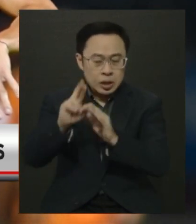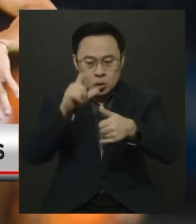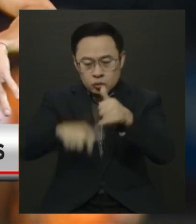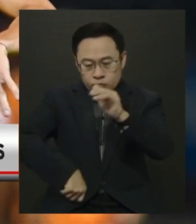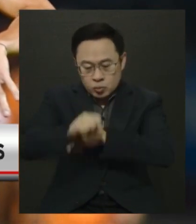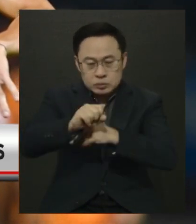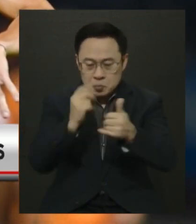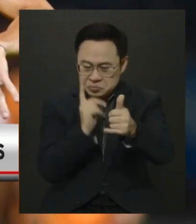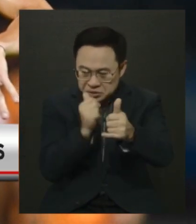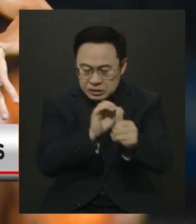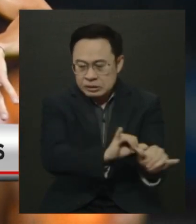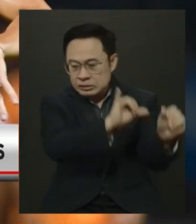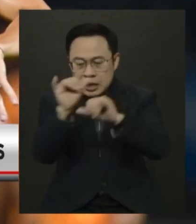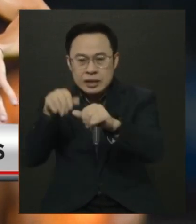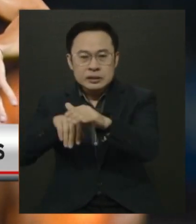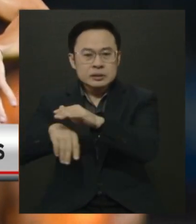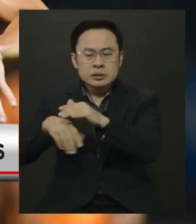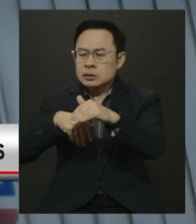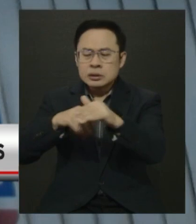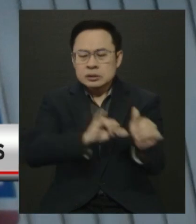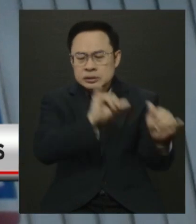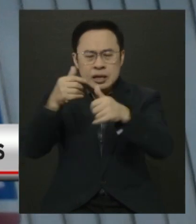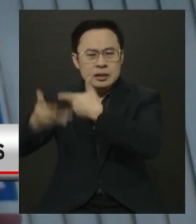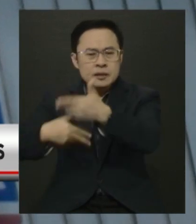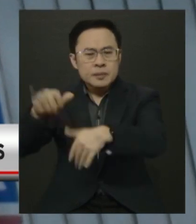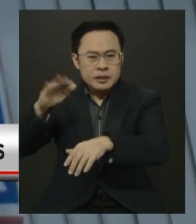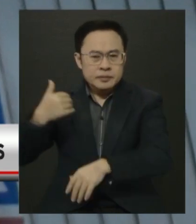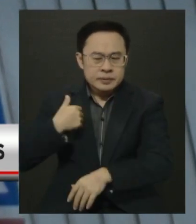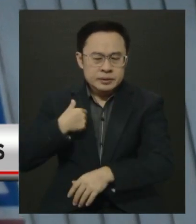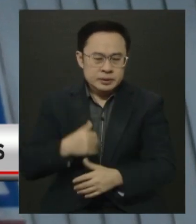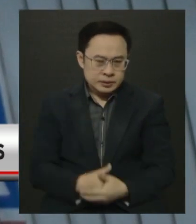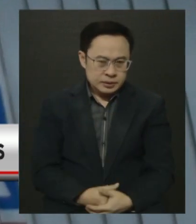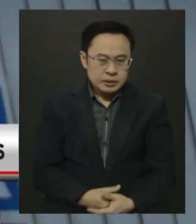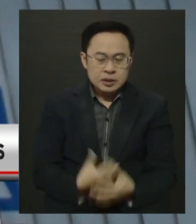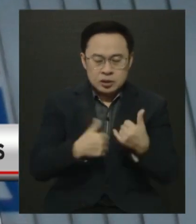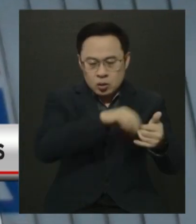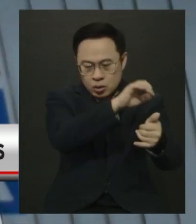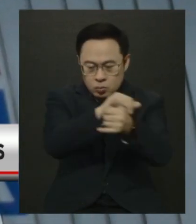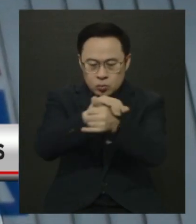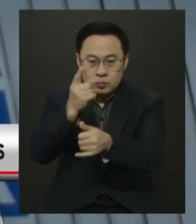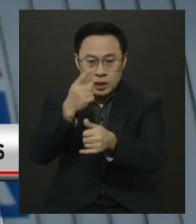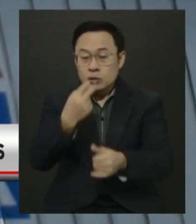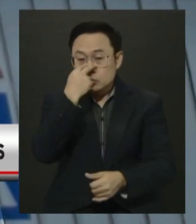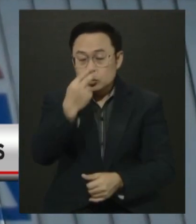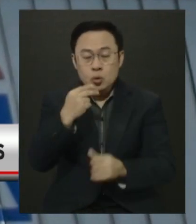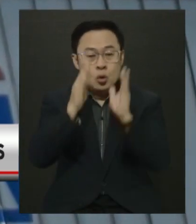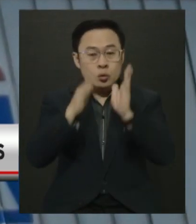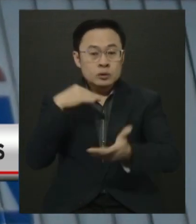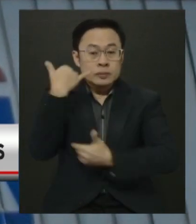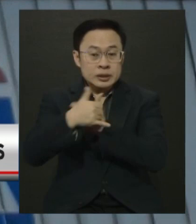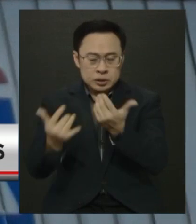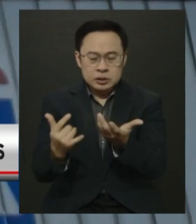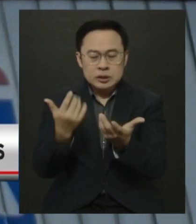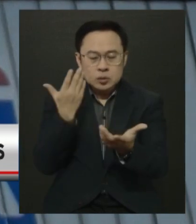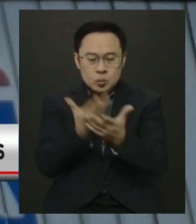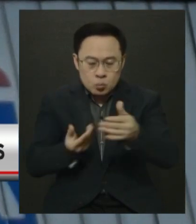ดมี่ยอดเยี่ยมก็น่าจะมีดาวรุ่งที่โดดเด่นขึ้นมาในฤดูกาลหน้ารวมถึงต่างชาติเนี่ยก็ต้องรอดูว่าต่างชาติจะมายกระดับทีมสิงห์เชียงรายได้ขน